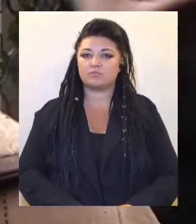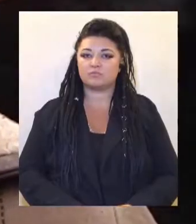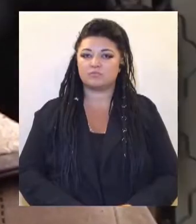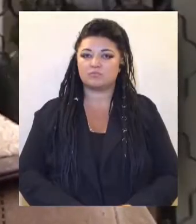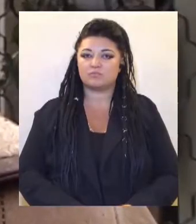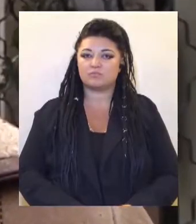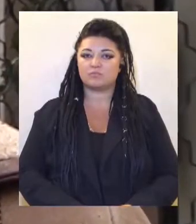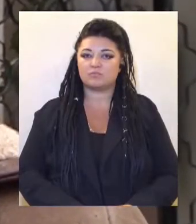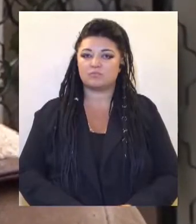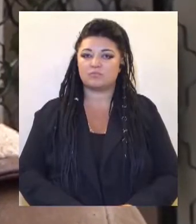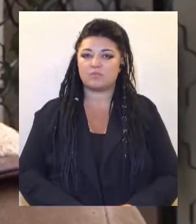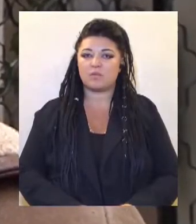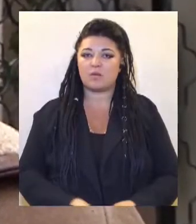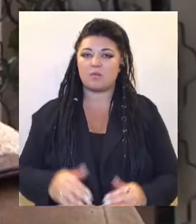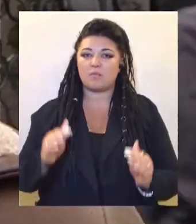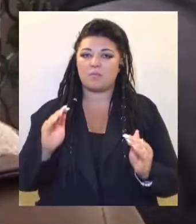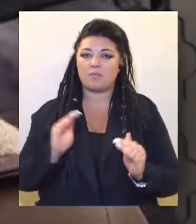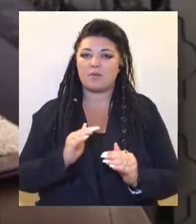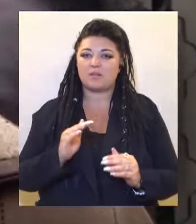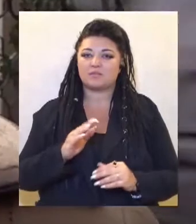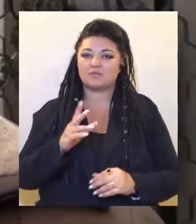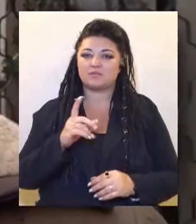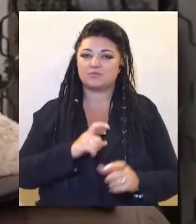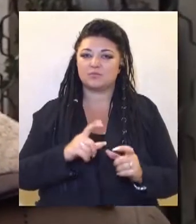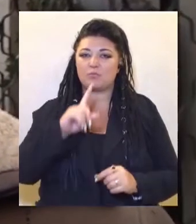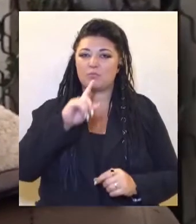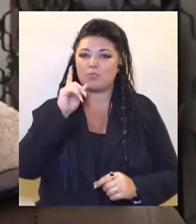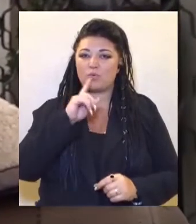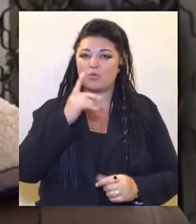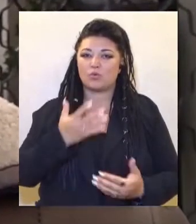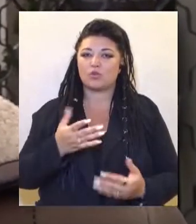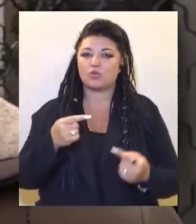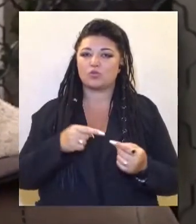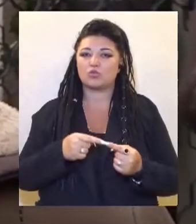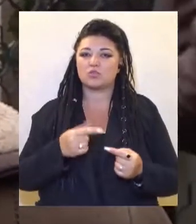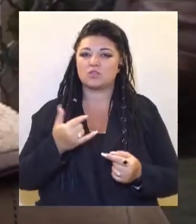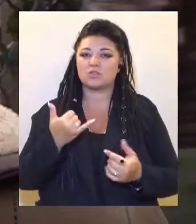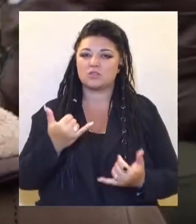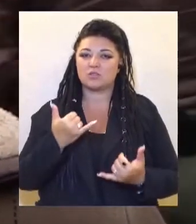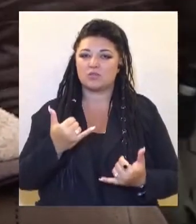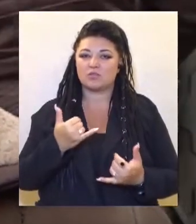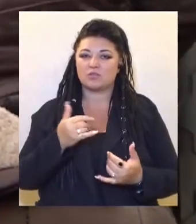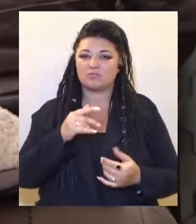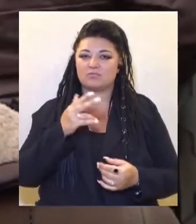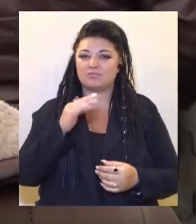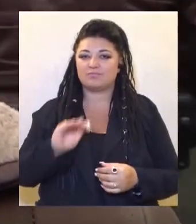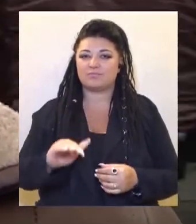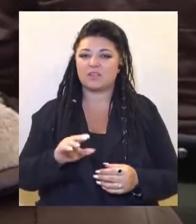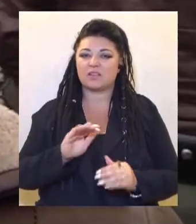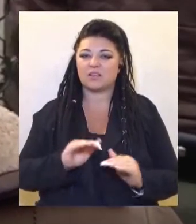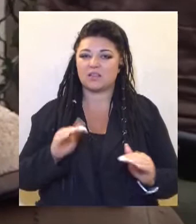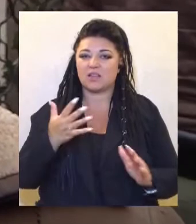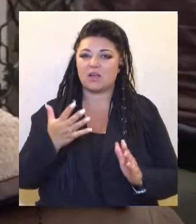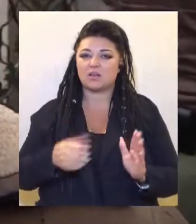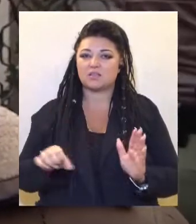Маленька група людей, студентів, молодих, де фактично ми сьогодні згадуємо семикласника, дитину, яка загинула за Україну. Як